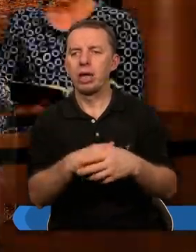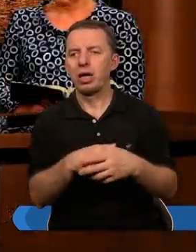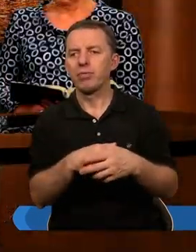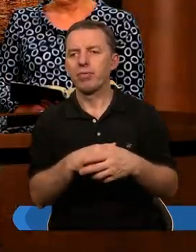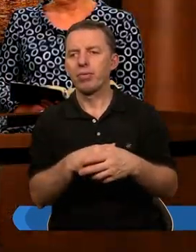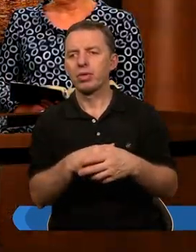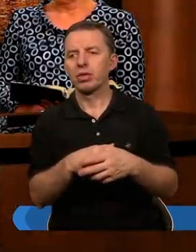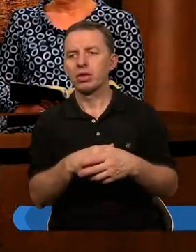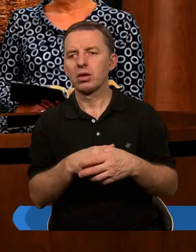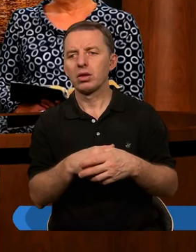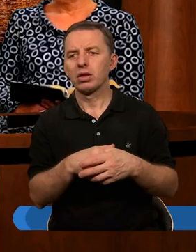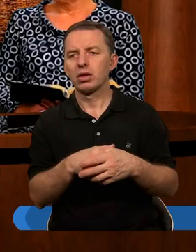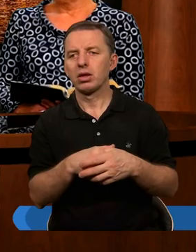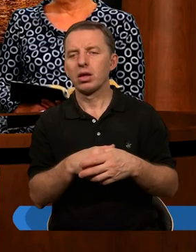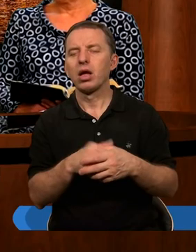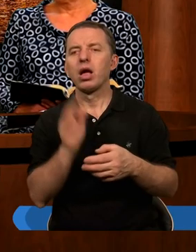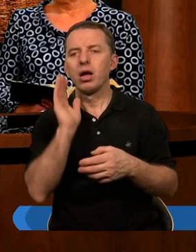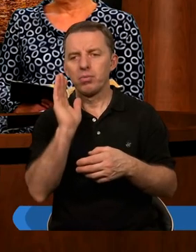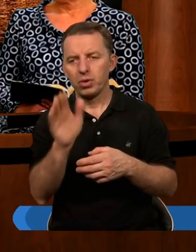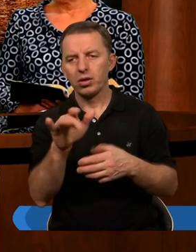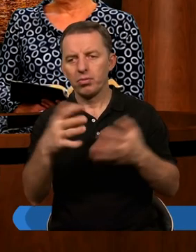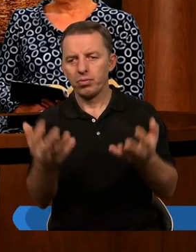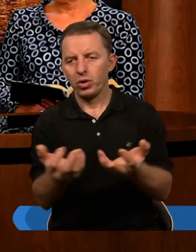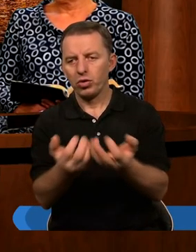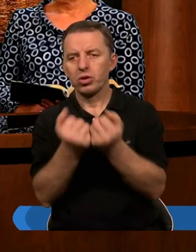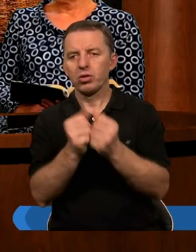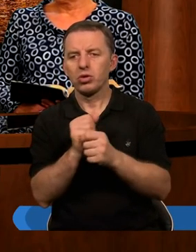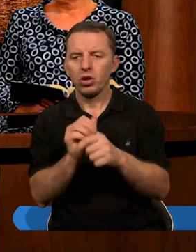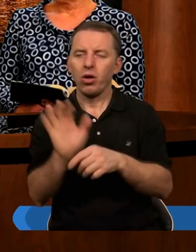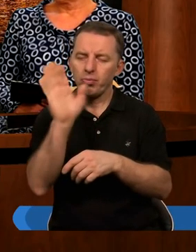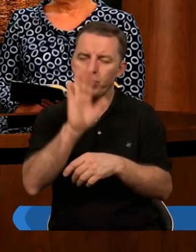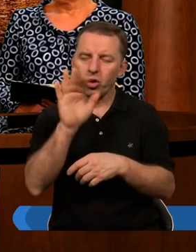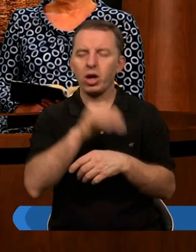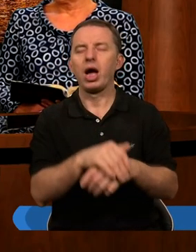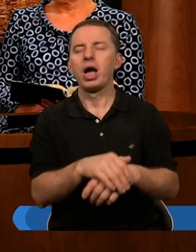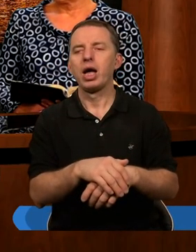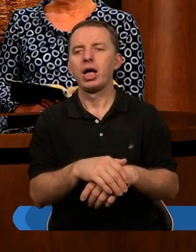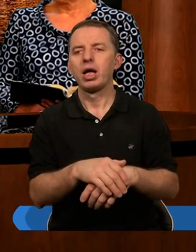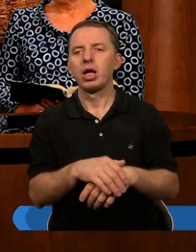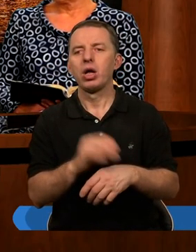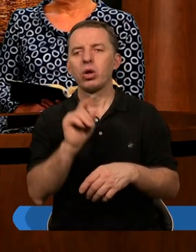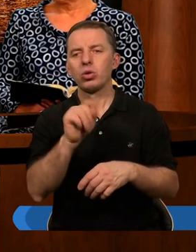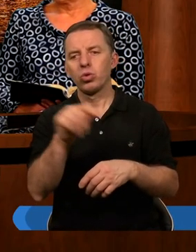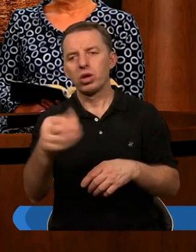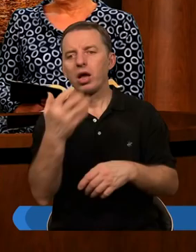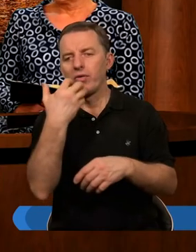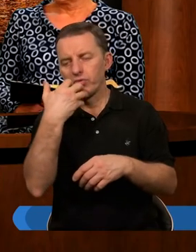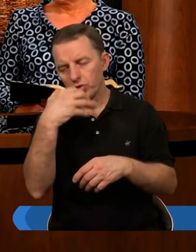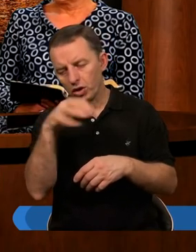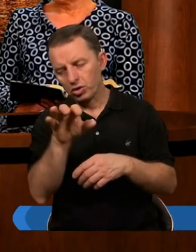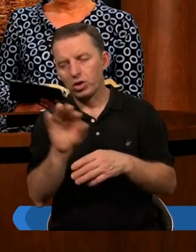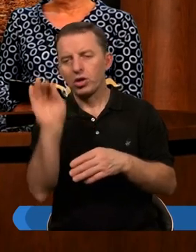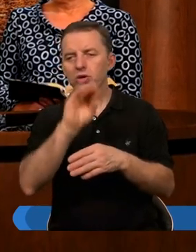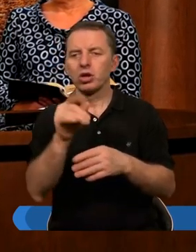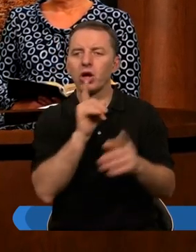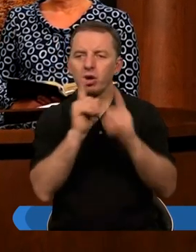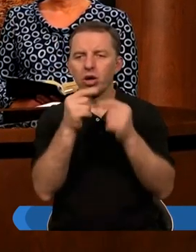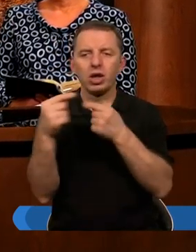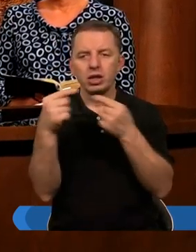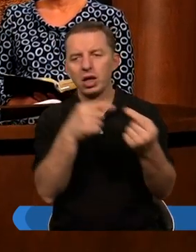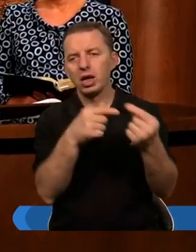No i nie upodobniamy się wtedy do Boga, ale do świata. I tutaj wcześniej jeszcze rozmawiałyśmy,